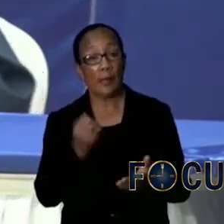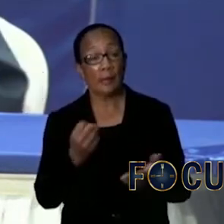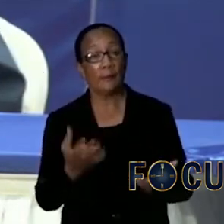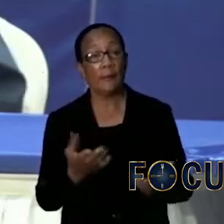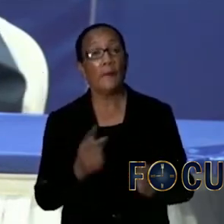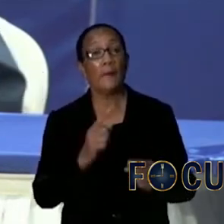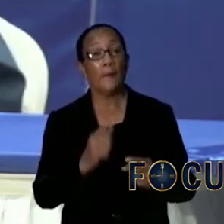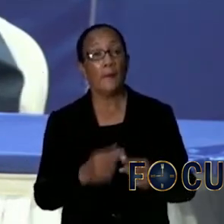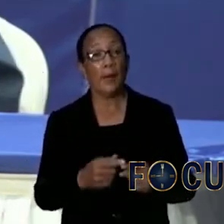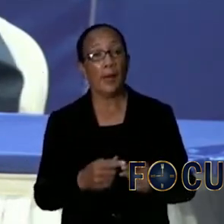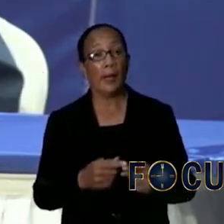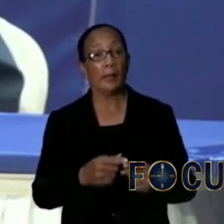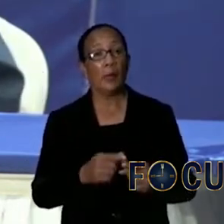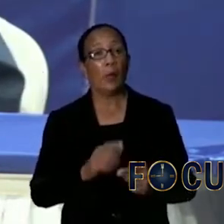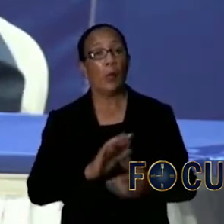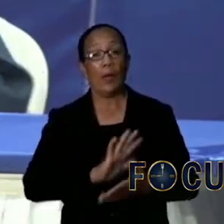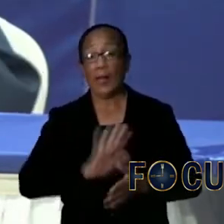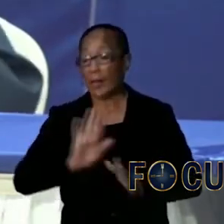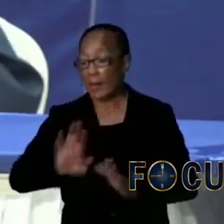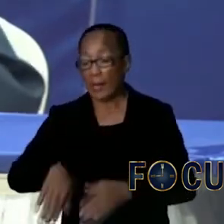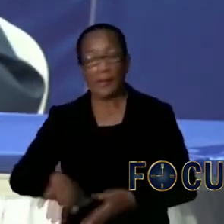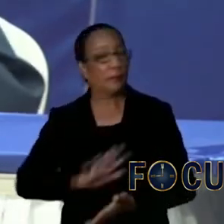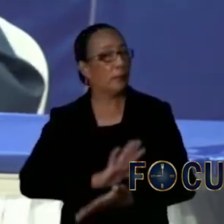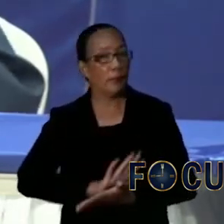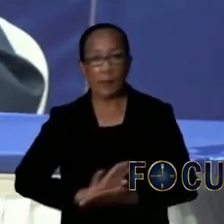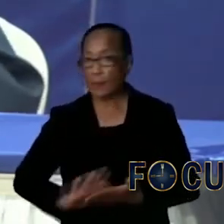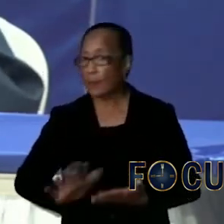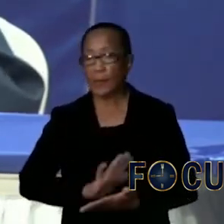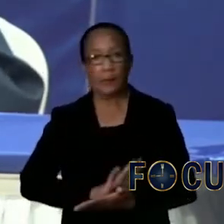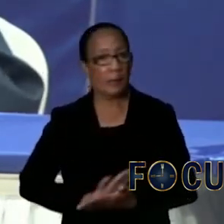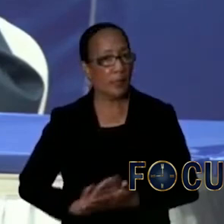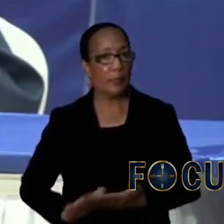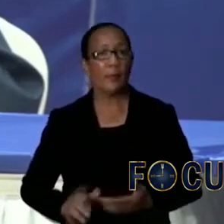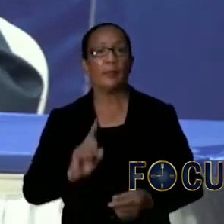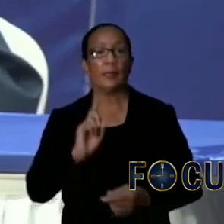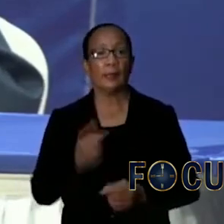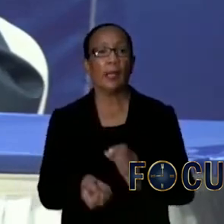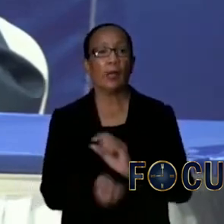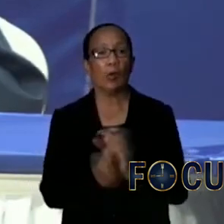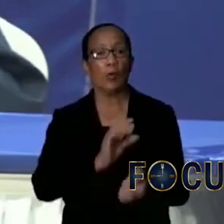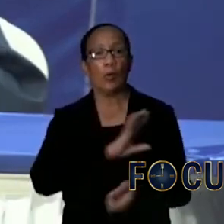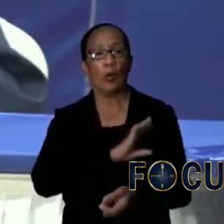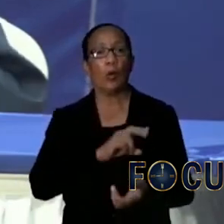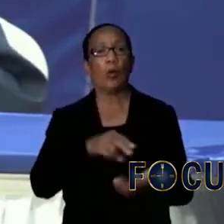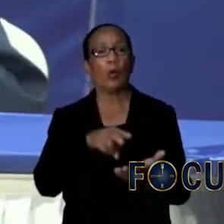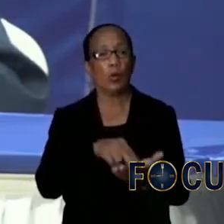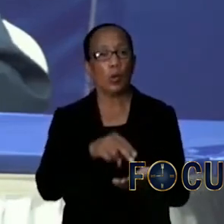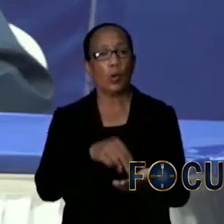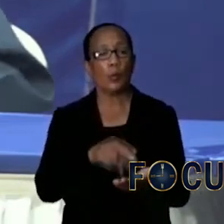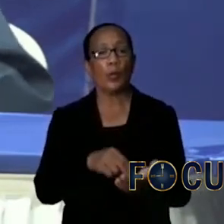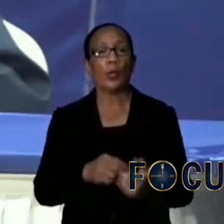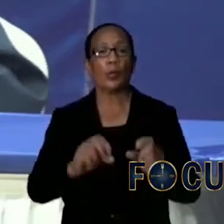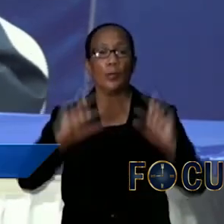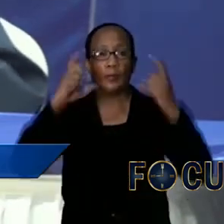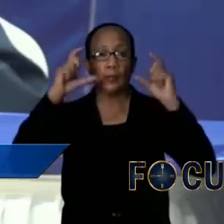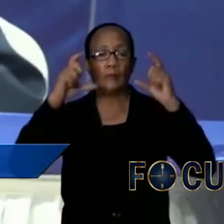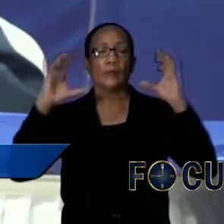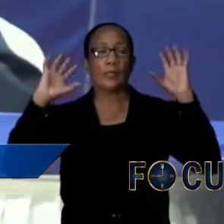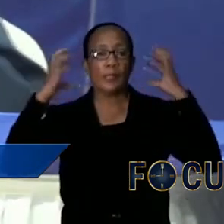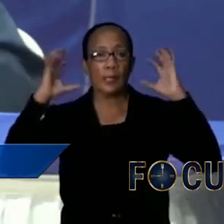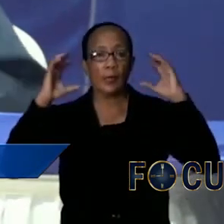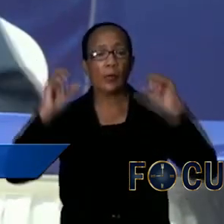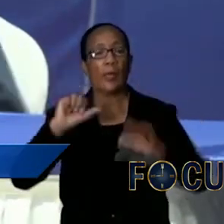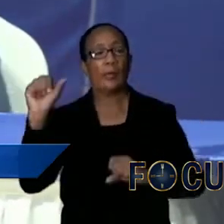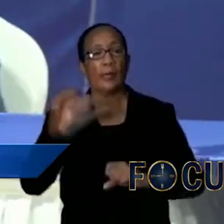is, maar we laten niemand achter en daarom differentiëren we. We gebruiken ook de televisie en we gebruiken ook de radio en alle